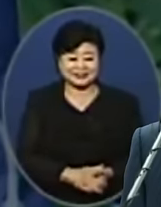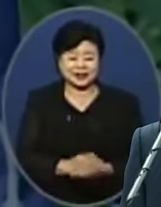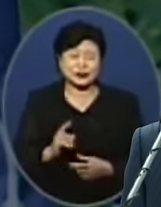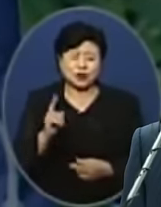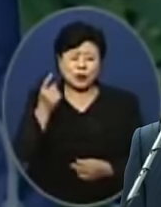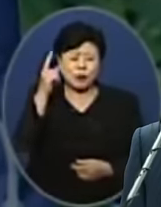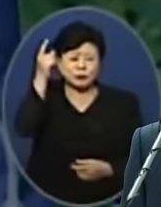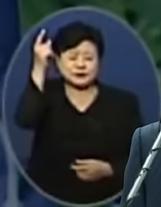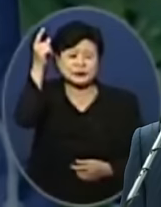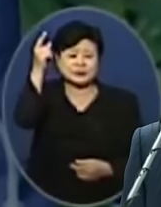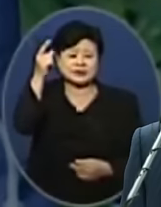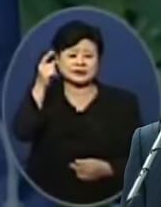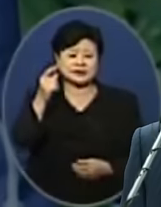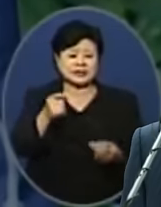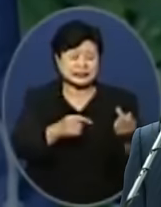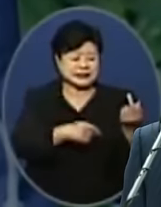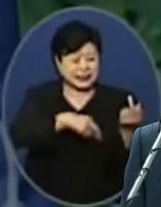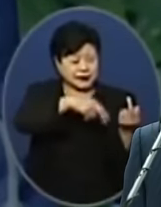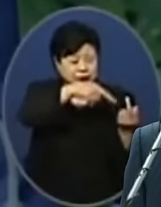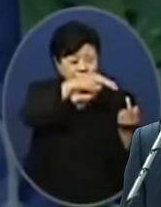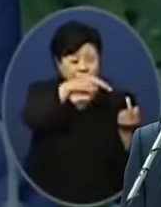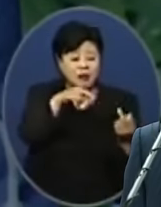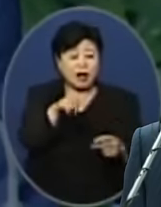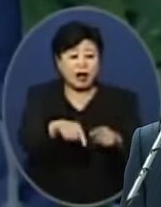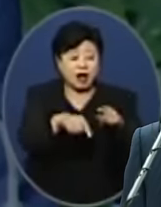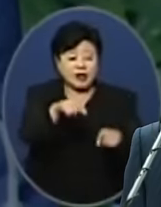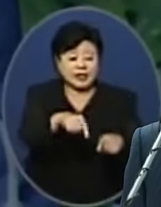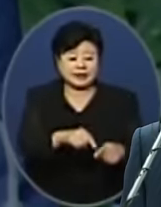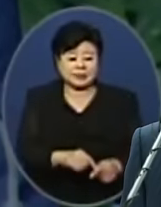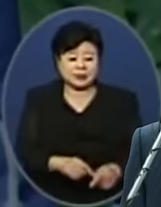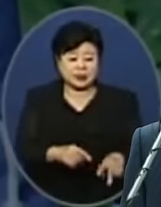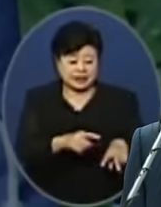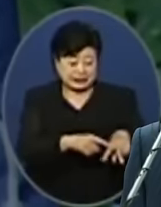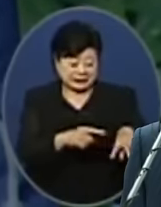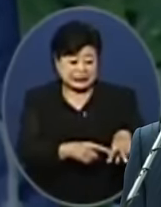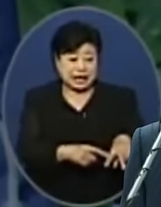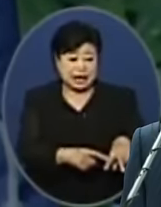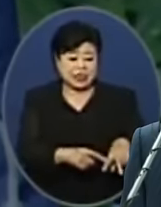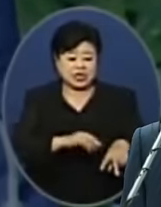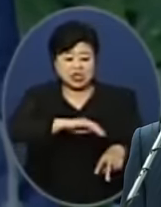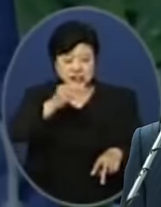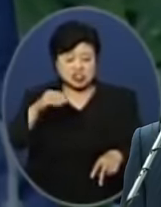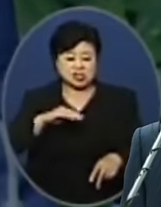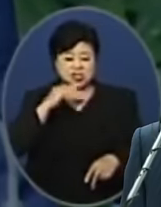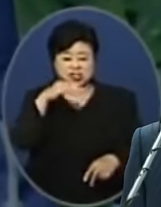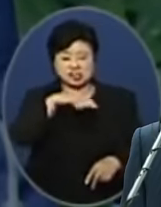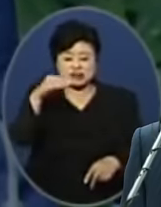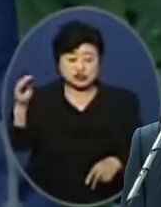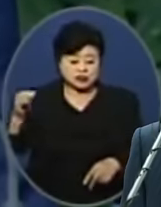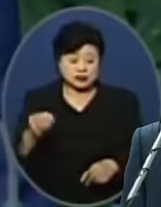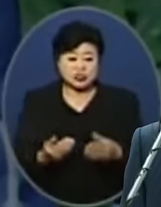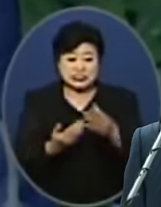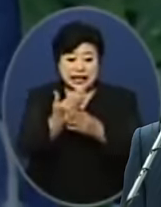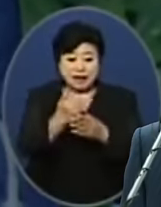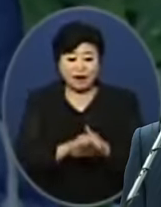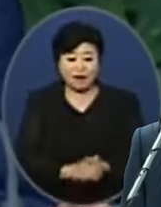높은 산고개를 걸어다니면 다리에 근육이 생깁니다.